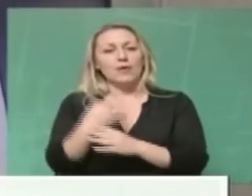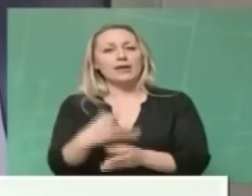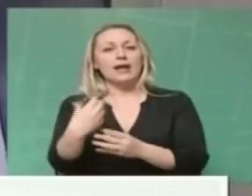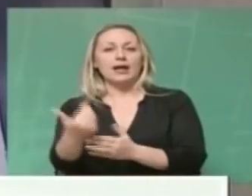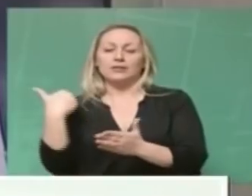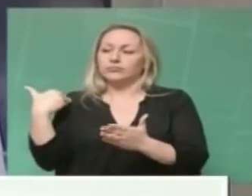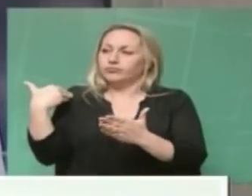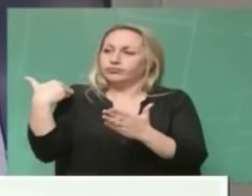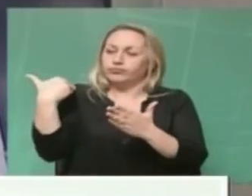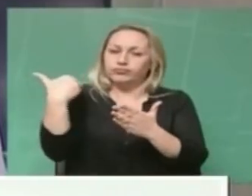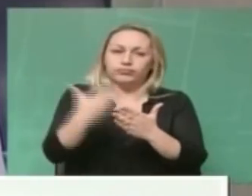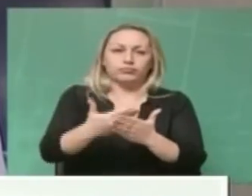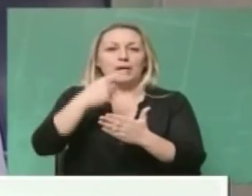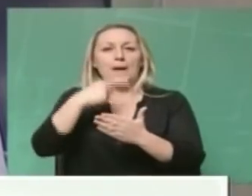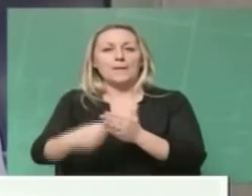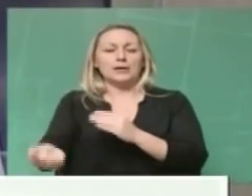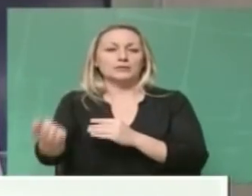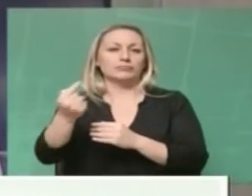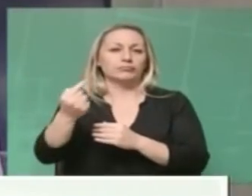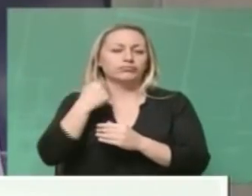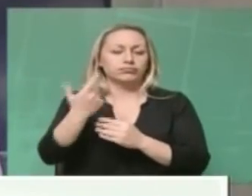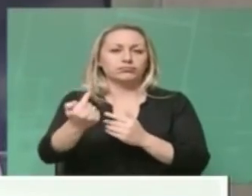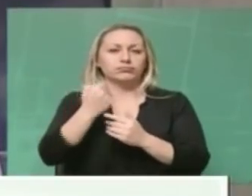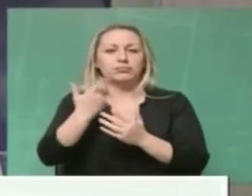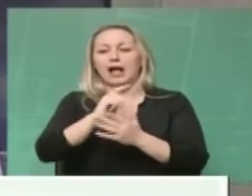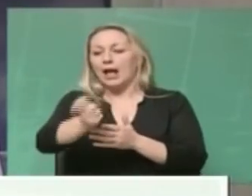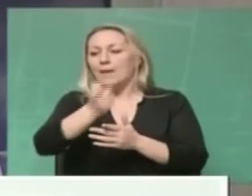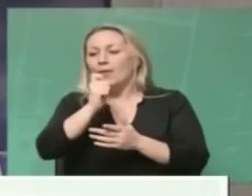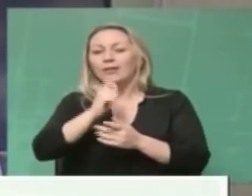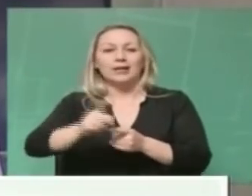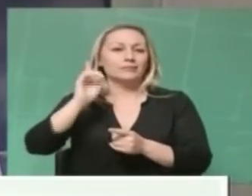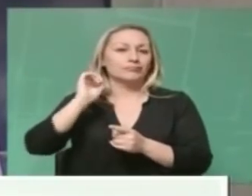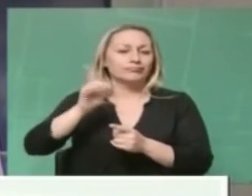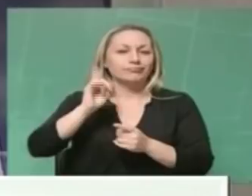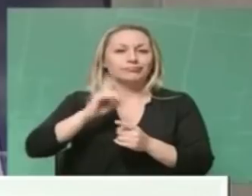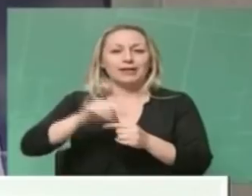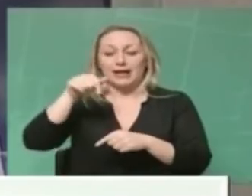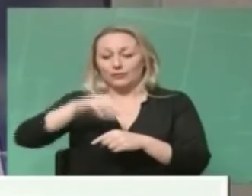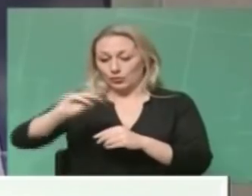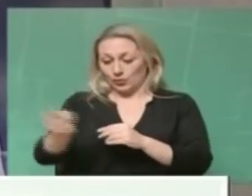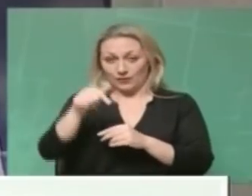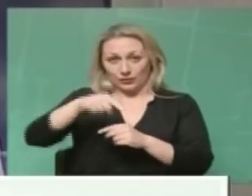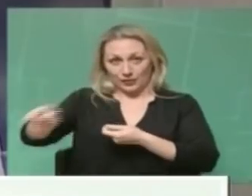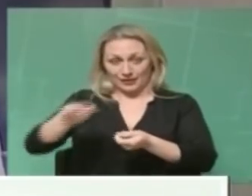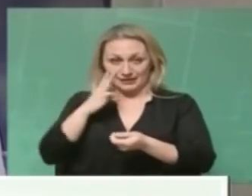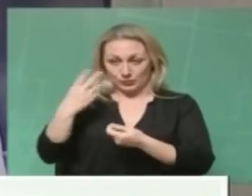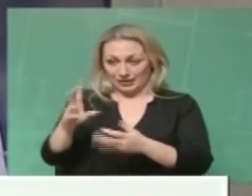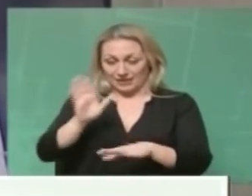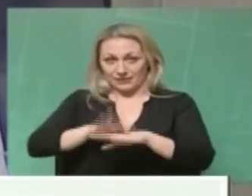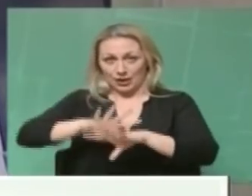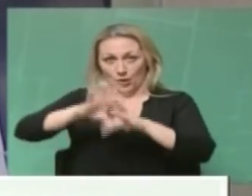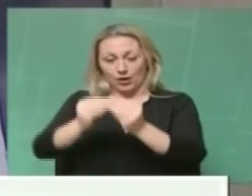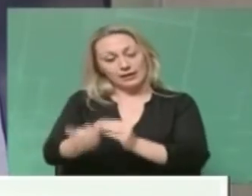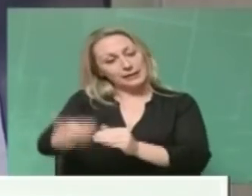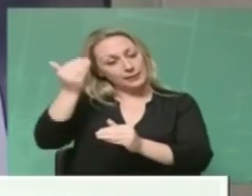καθυστερήσεις, αστοχίες και αποτυχίες πολιτικές χρόνων και δεκαετιών. Δεν είναι μονάχα ευθύνη της διοίκησης.